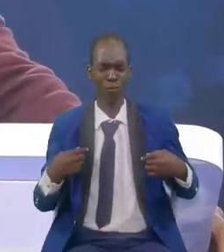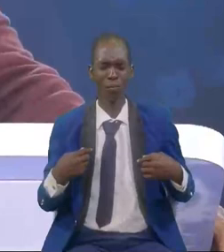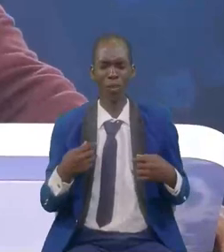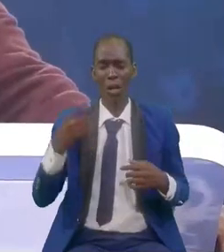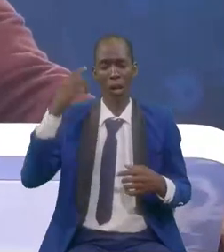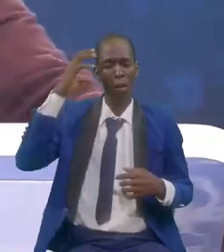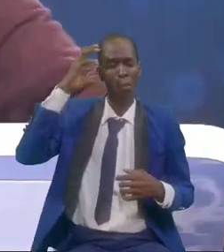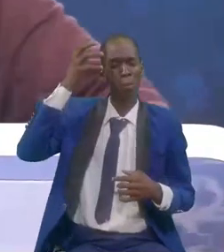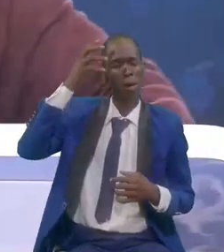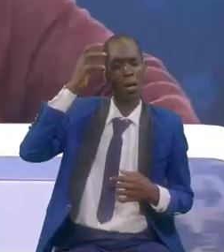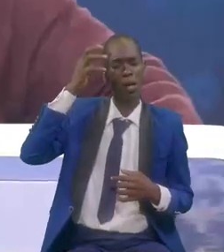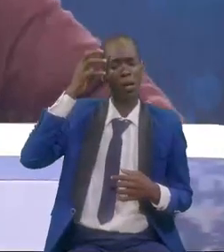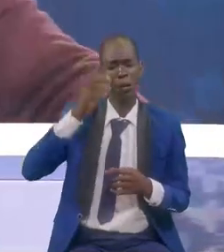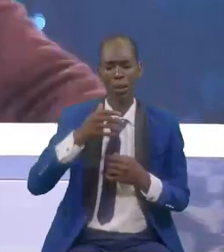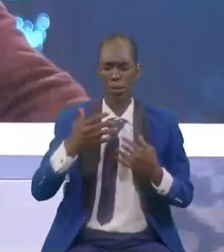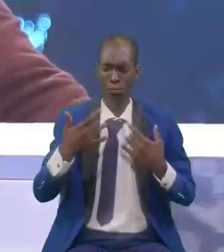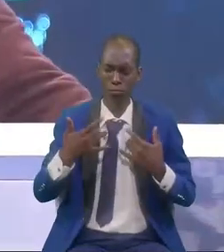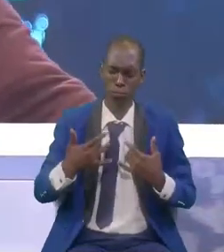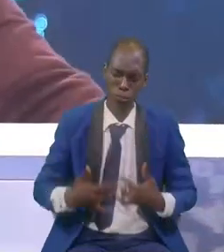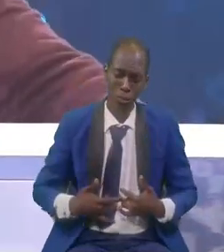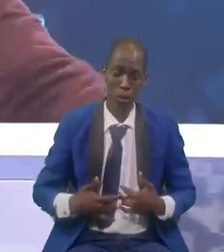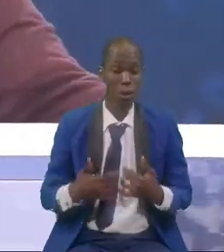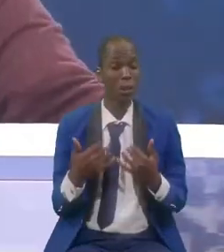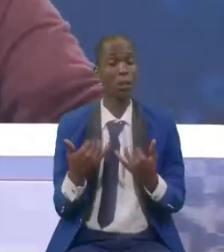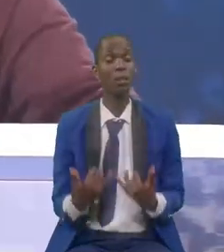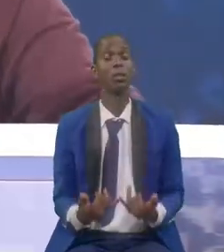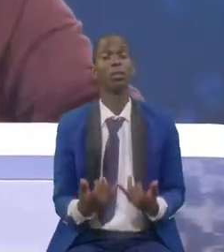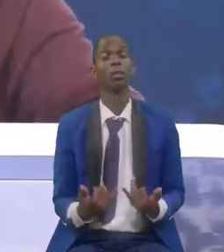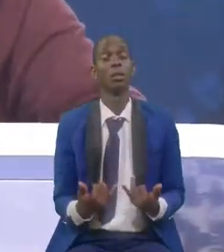problèmes mentaux, la dépression, maintenant même,